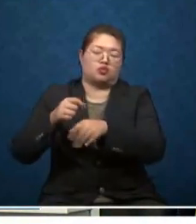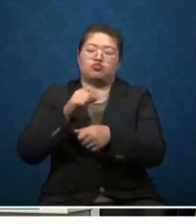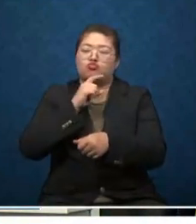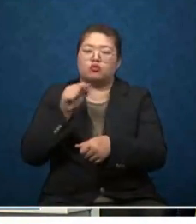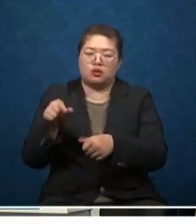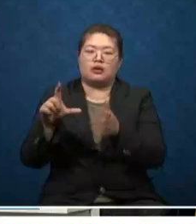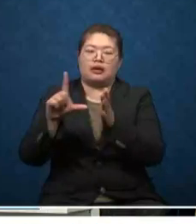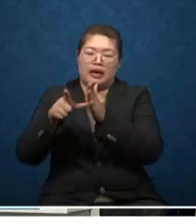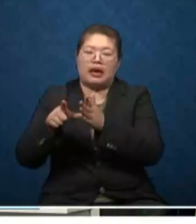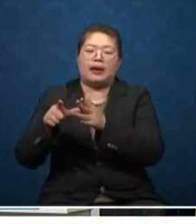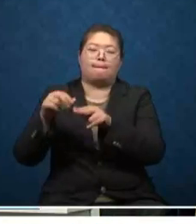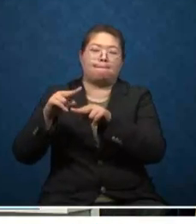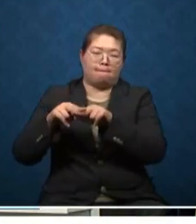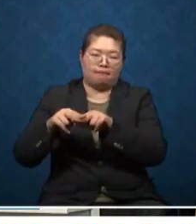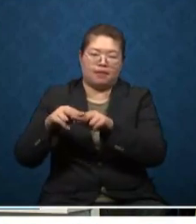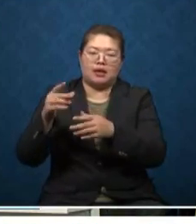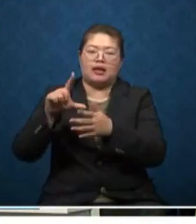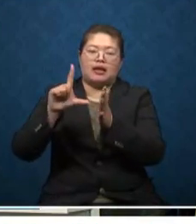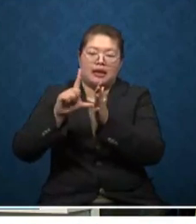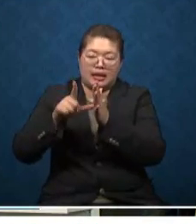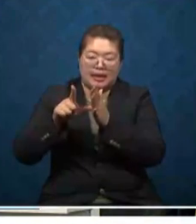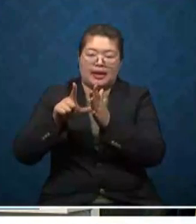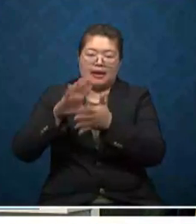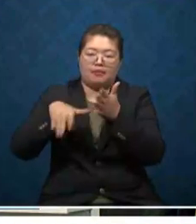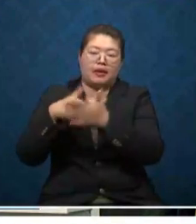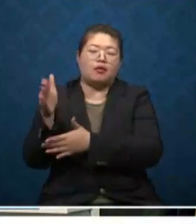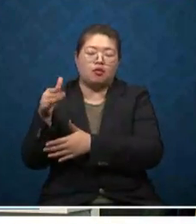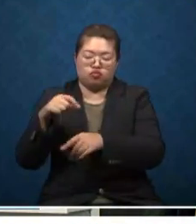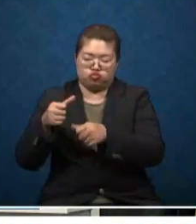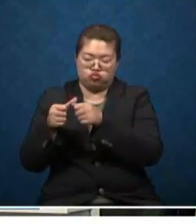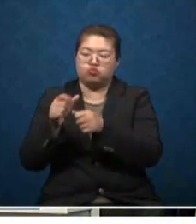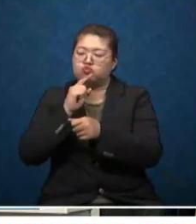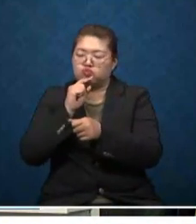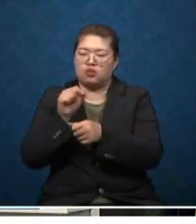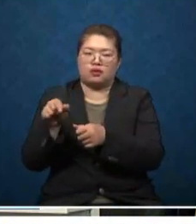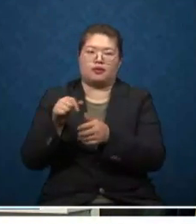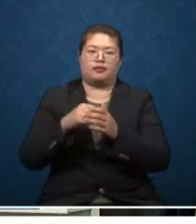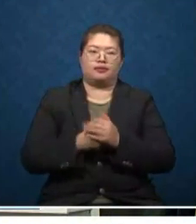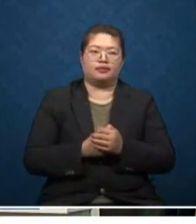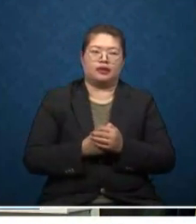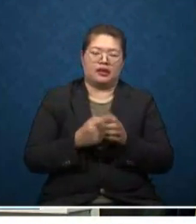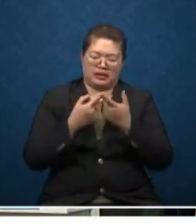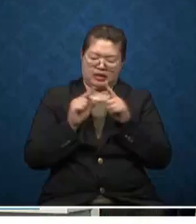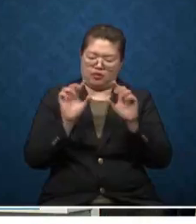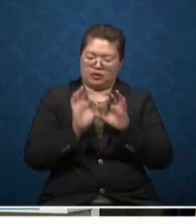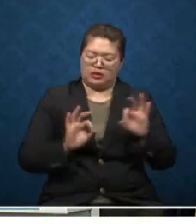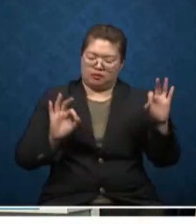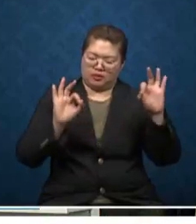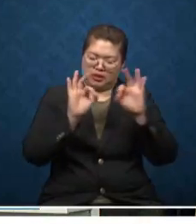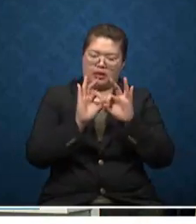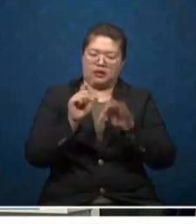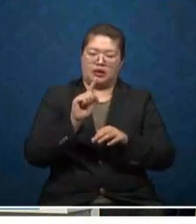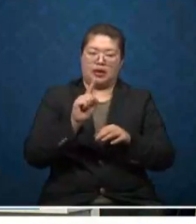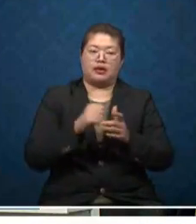ขาสภาพัฒน์ก็ยังอยู่นี่นะครับผมยังคิดว่าเรายังขาดสิ่งหนึ่งที่สำคัญก็คือเรื่องของการ